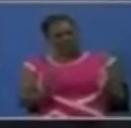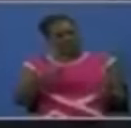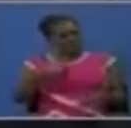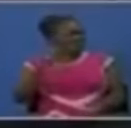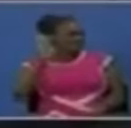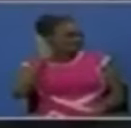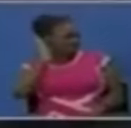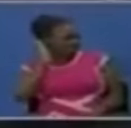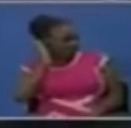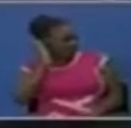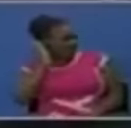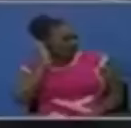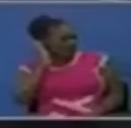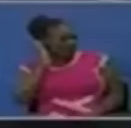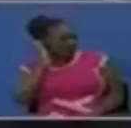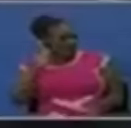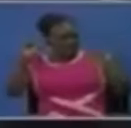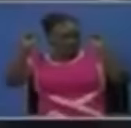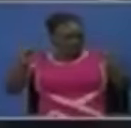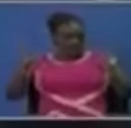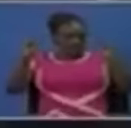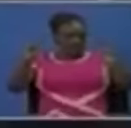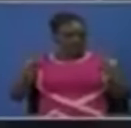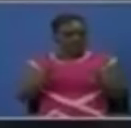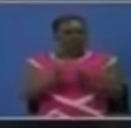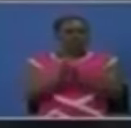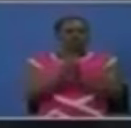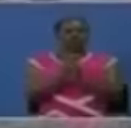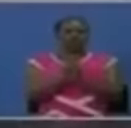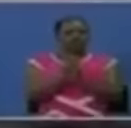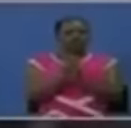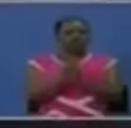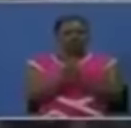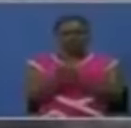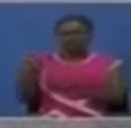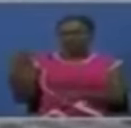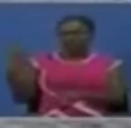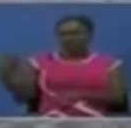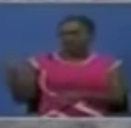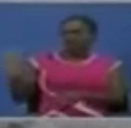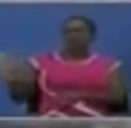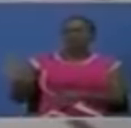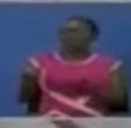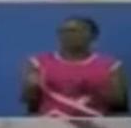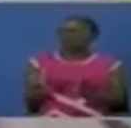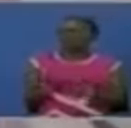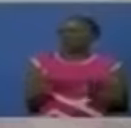nasikia wakisema ati ni maandamano. Kwa hivyo hii story ya kurambwa kwa shilingi bilioni 5 za afya haipo.